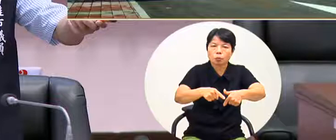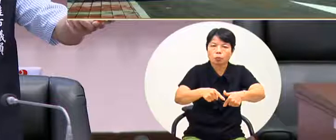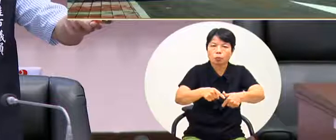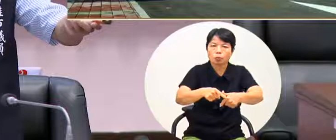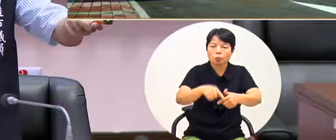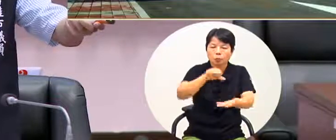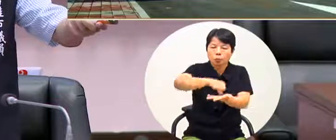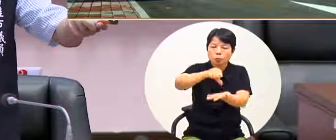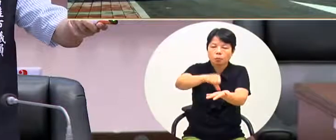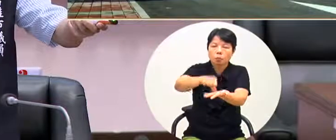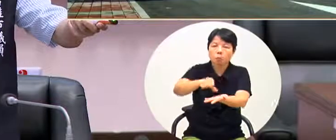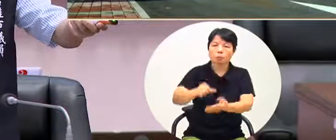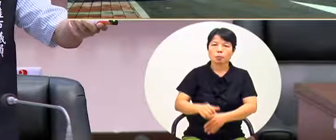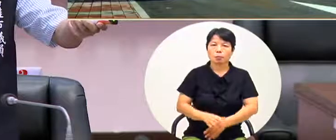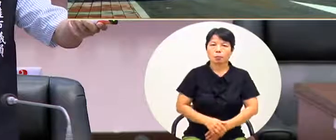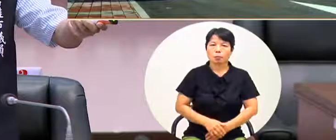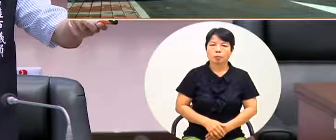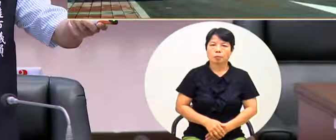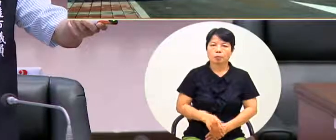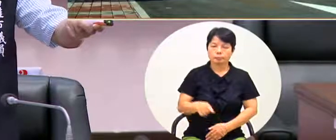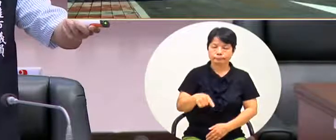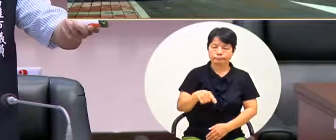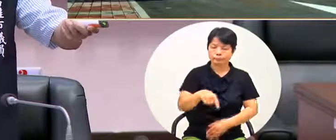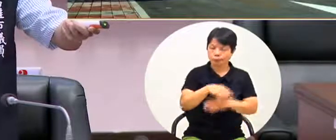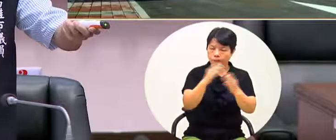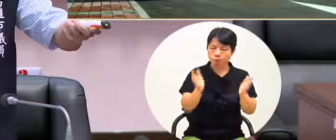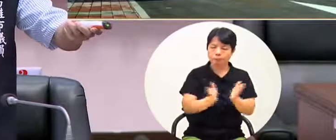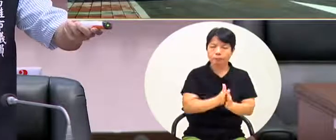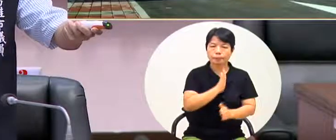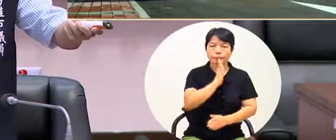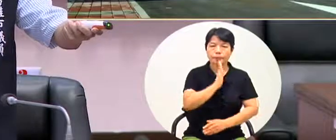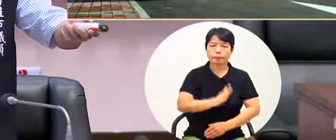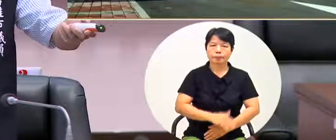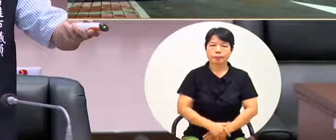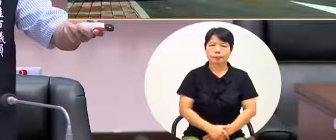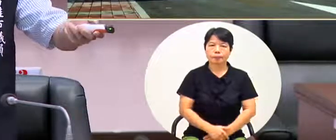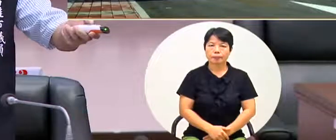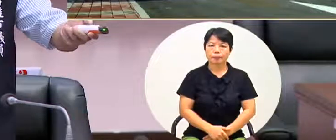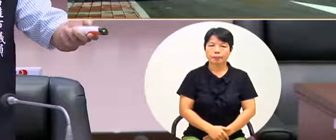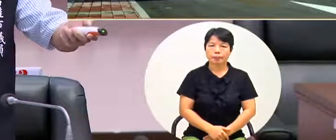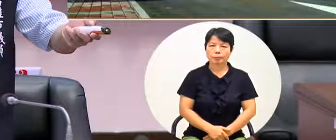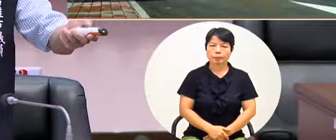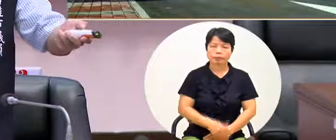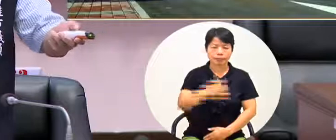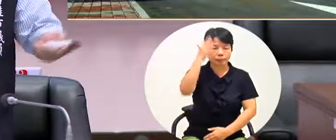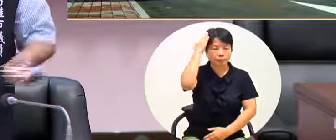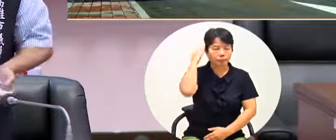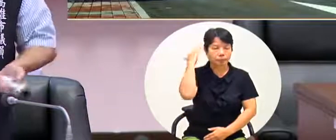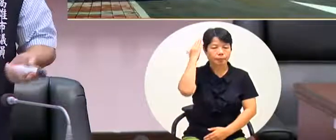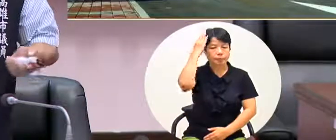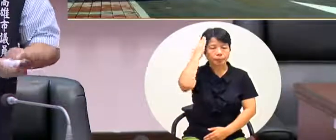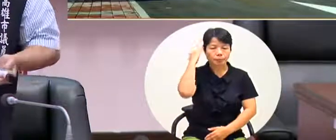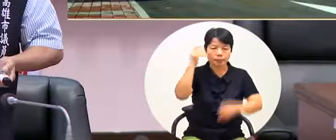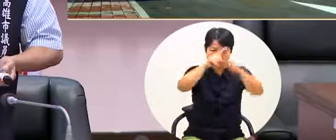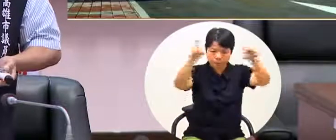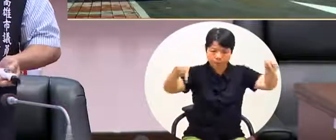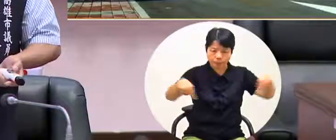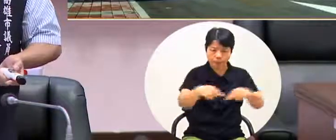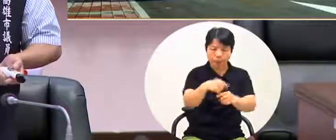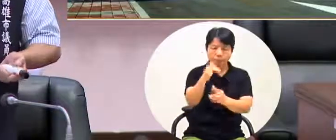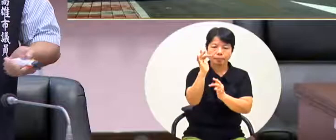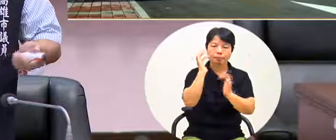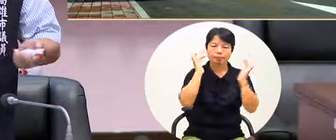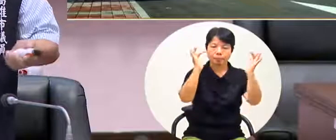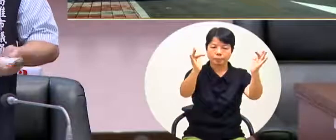这拢总是迄种迄个乌棒树，全部拢是乌棒树吼。我想咱